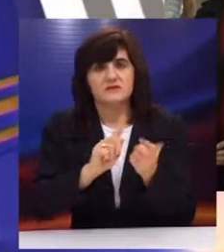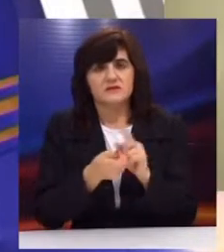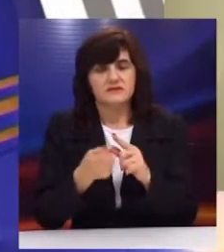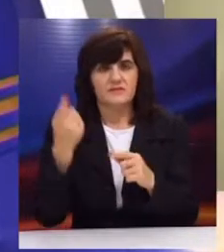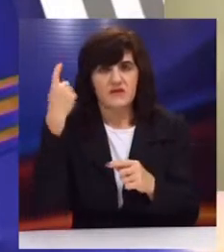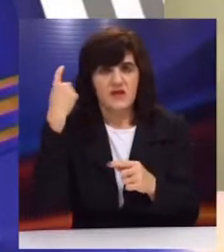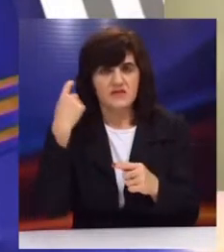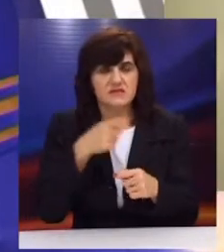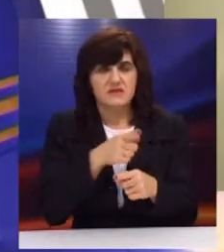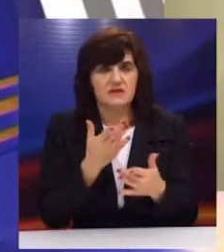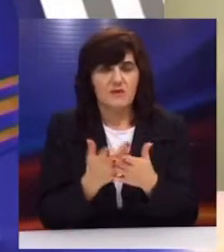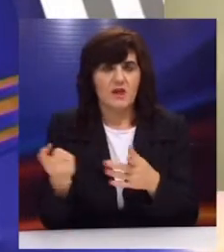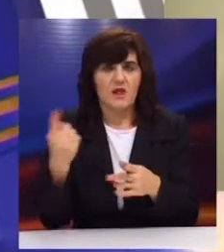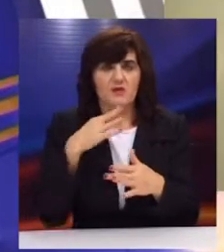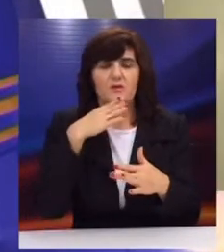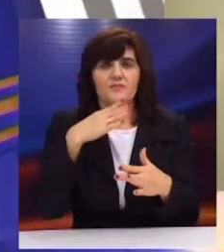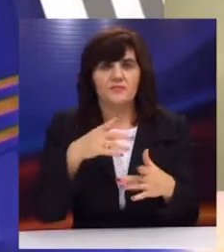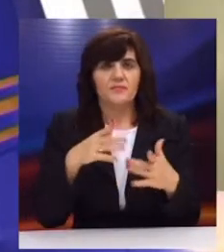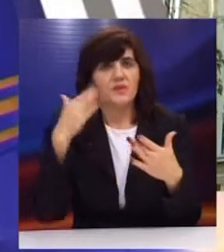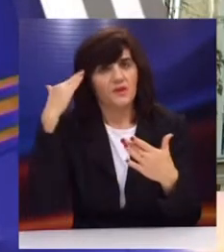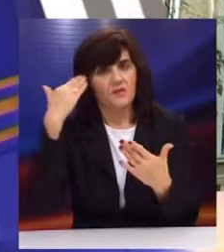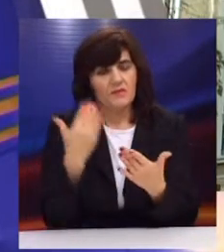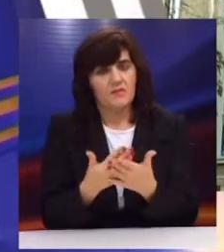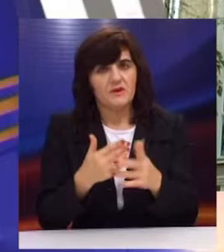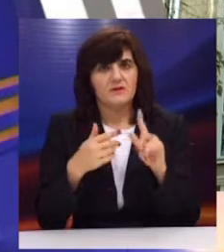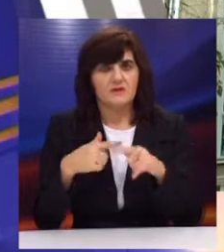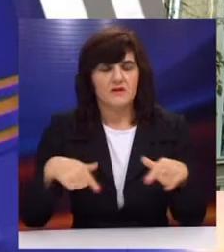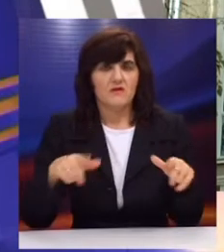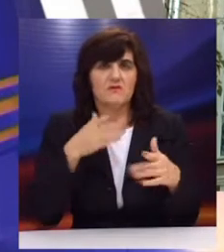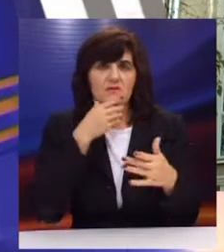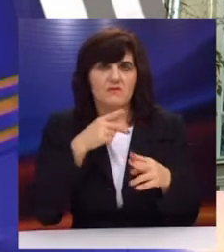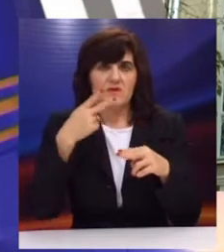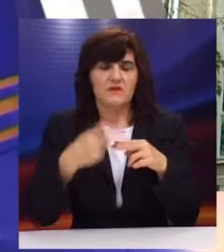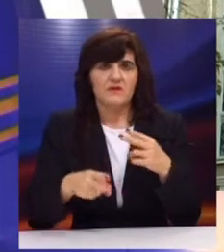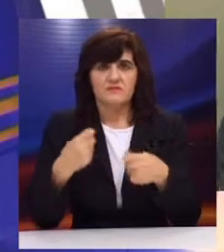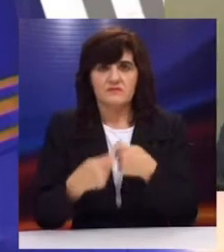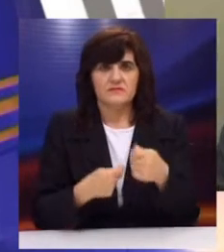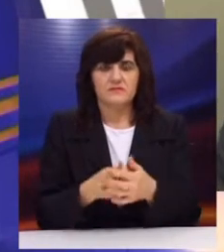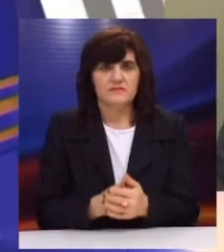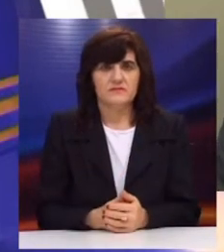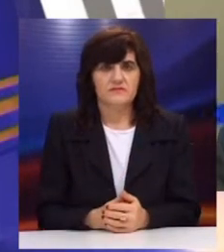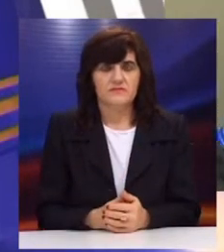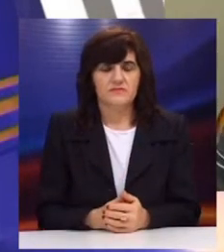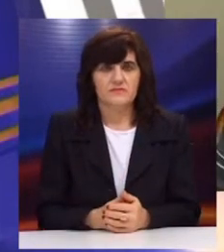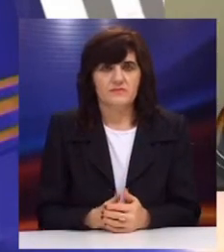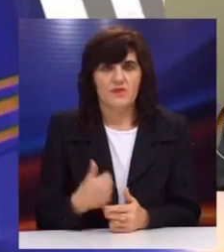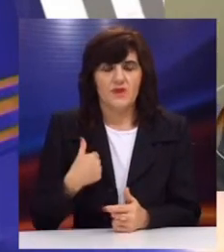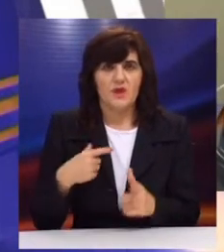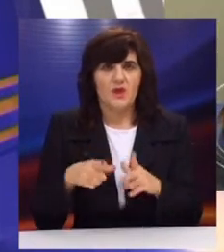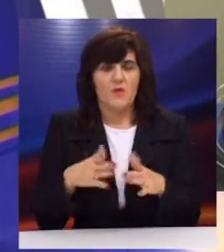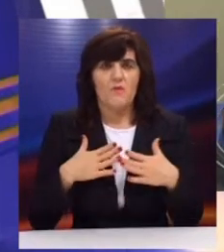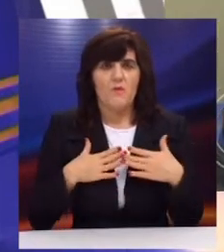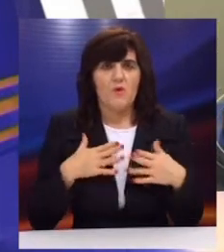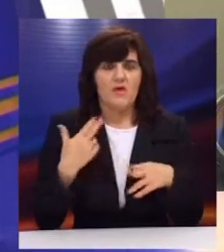sekretara Balint Juhas je istakao da odaje priznanje lokalne samoupravi na realizaciji projekta. Ja u moje lično ime i u